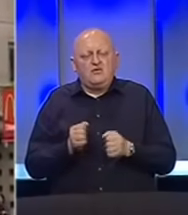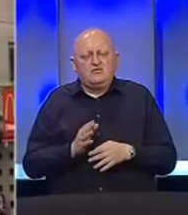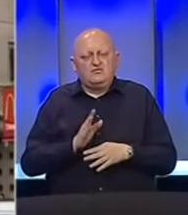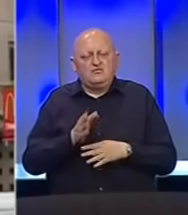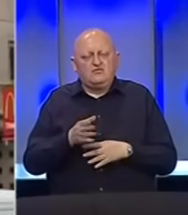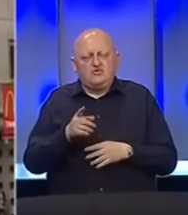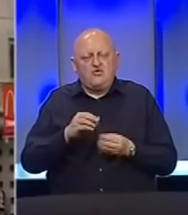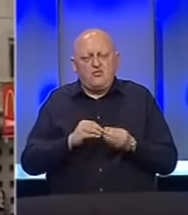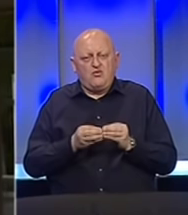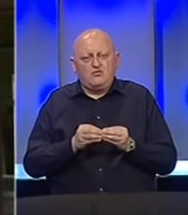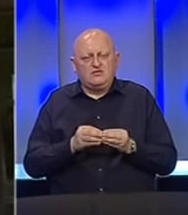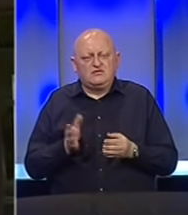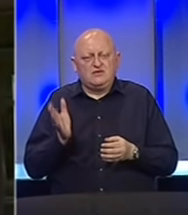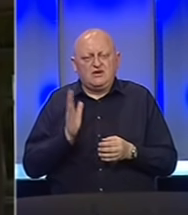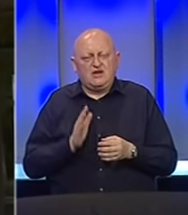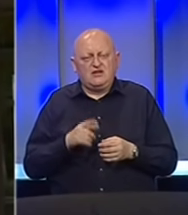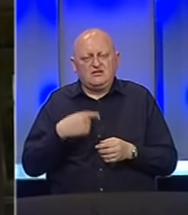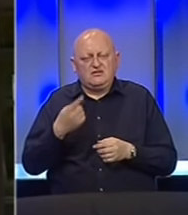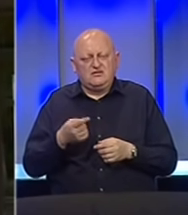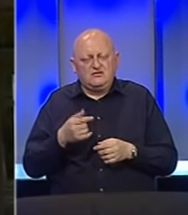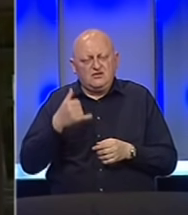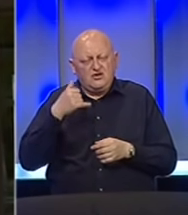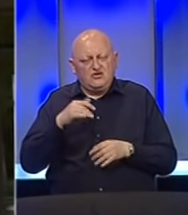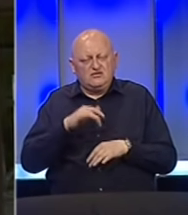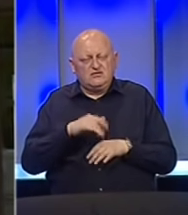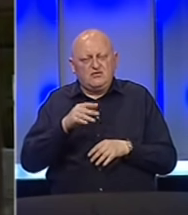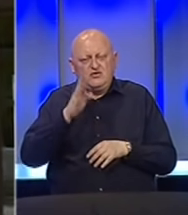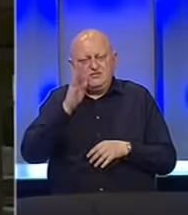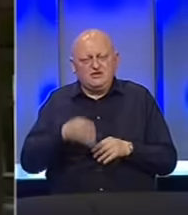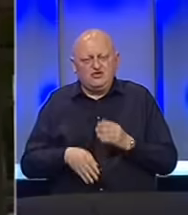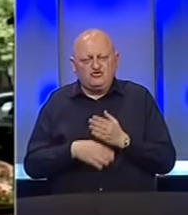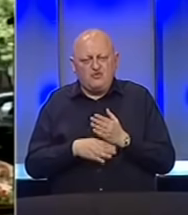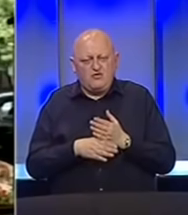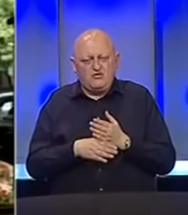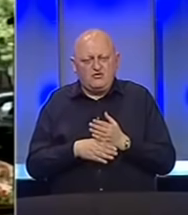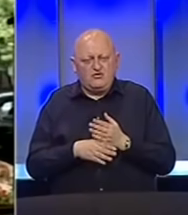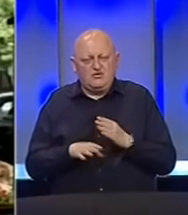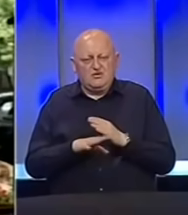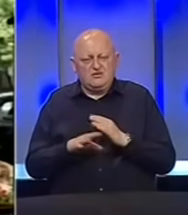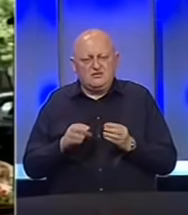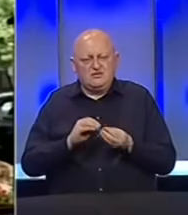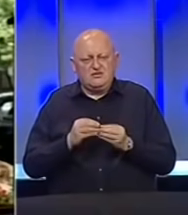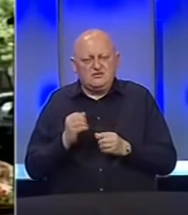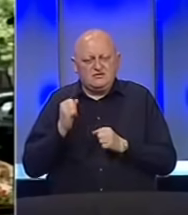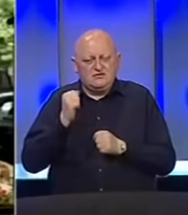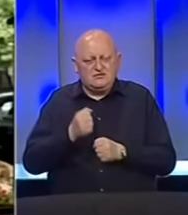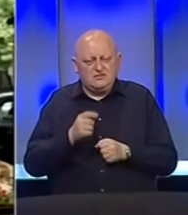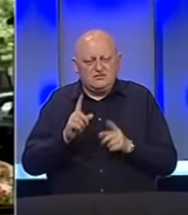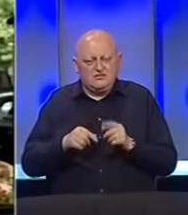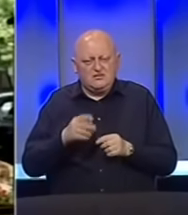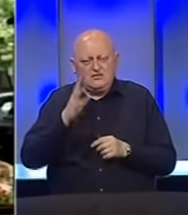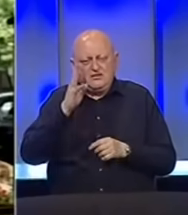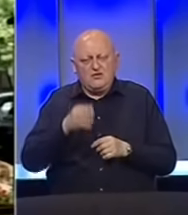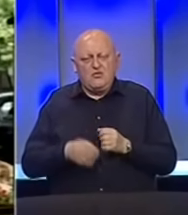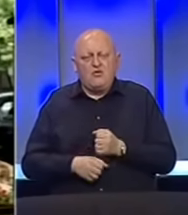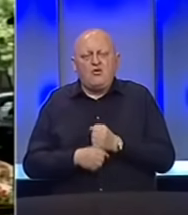pristupili ovom problemu. Građanima su kroz call centre omogućili psihološku potporu. Svaka kriza nosi određene psihološke